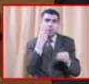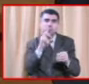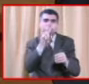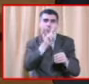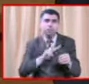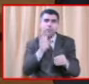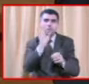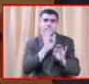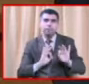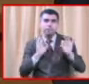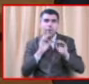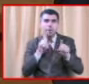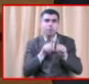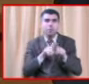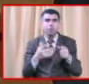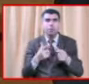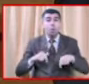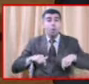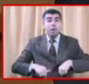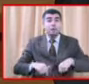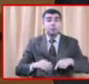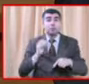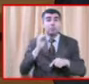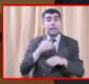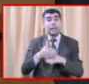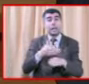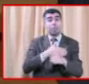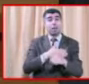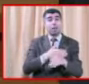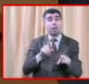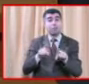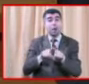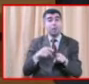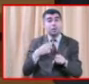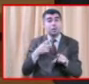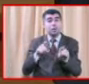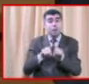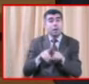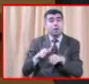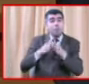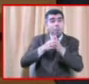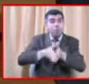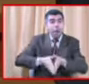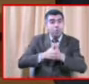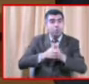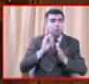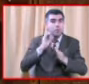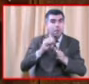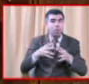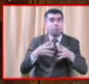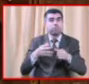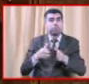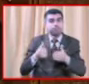في غياب ديالوك في هذه الجهة، لأن كانت قبل هذه كانت واحد الكارثة ديال سيلفر الباخرة وما جاش.